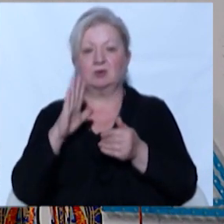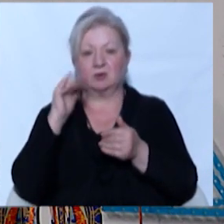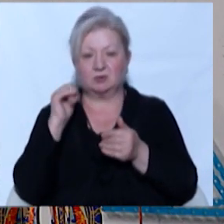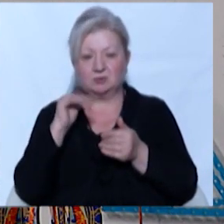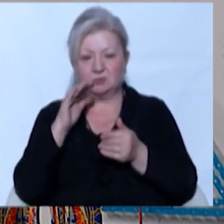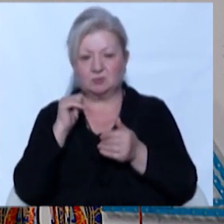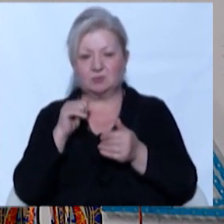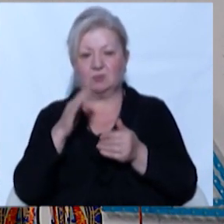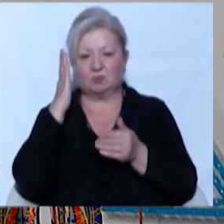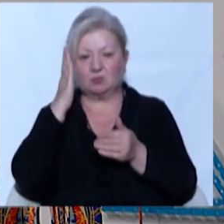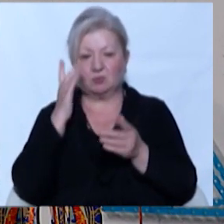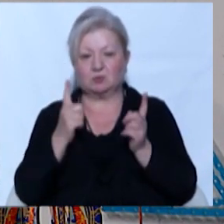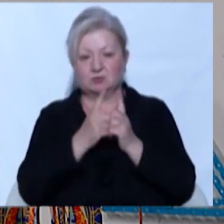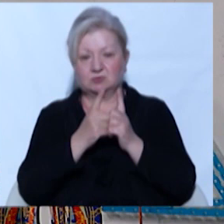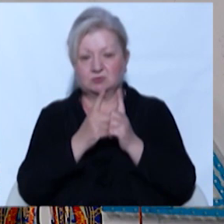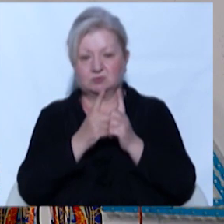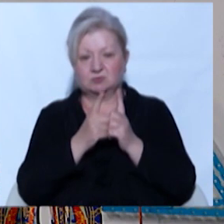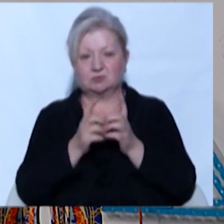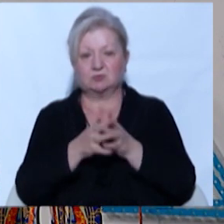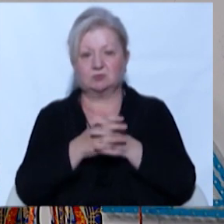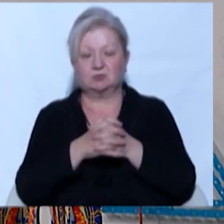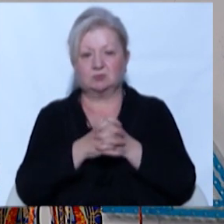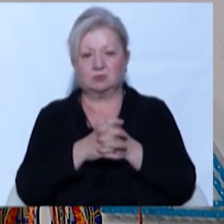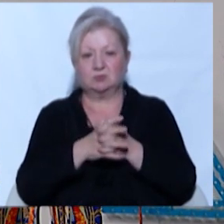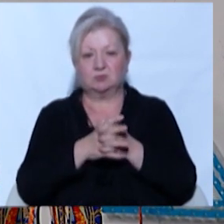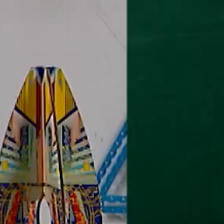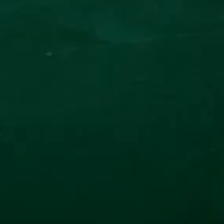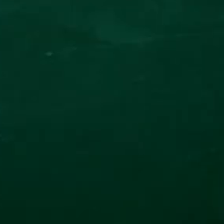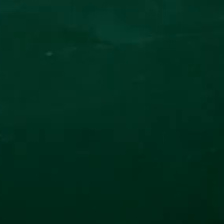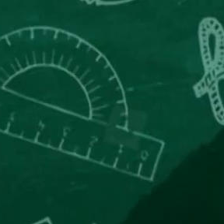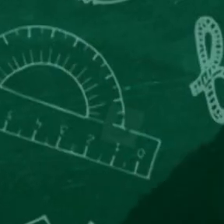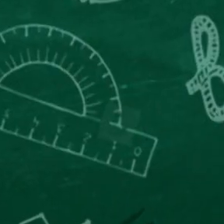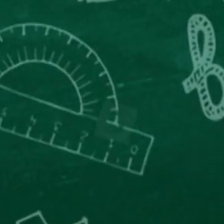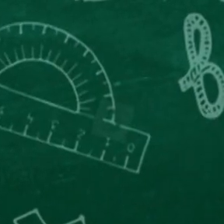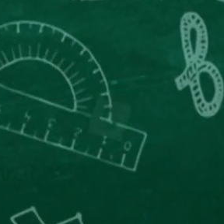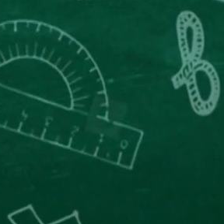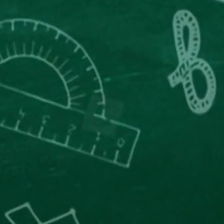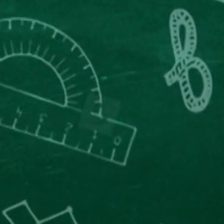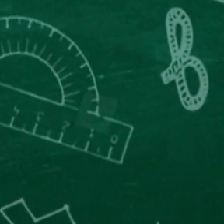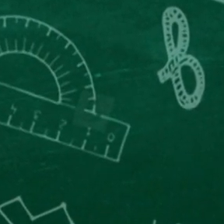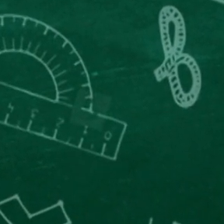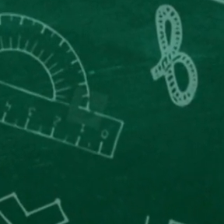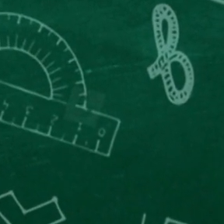საკმარისია, გემშვიდობებით, მომავალ შეხვედრამდე.